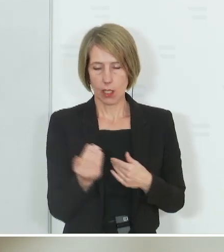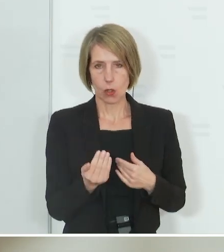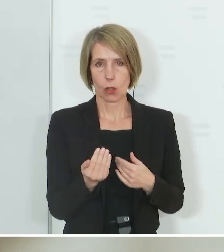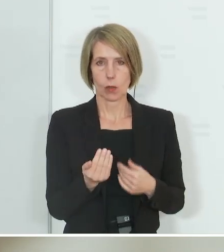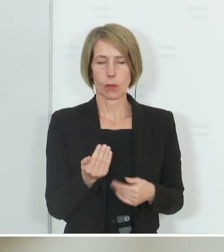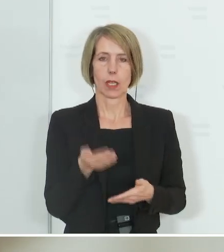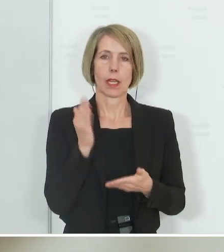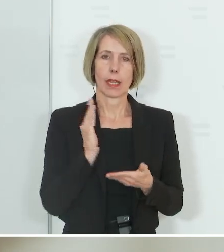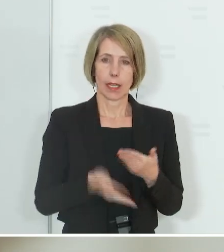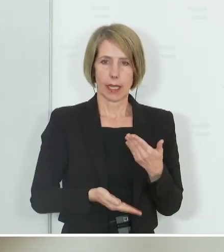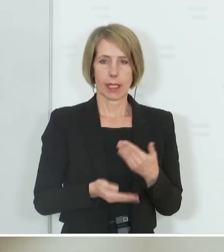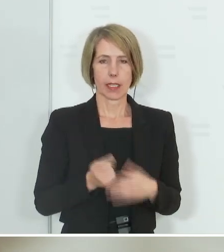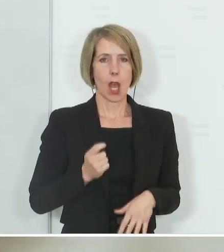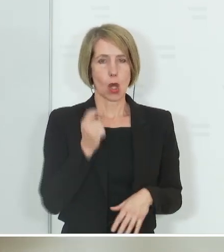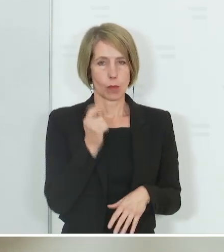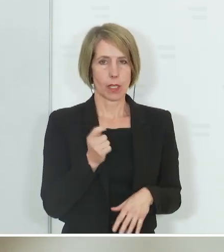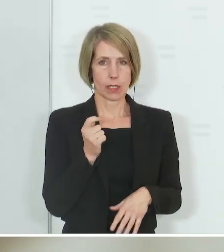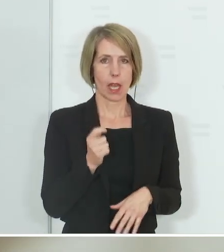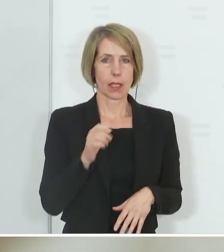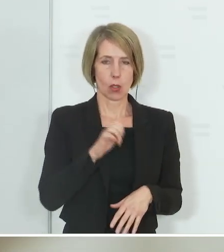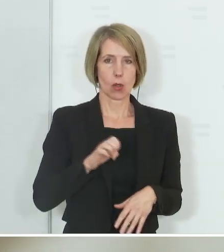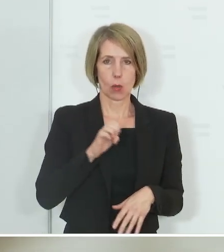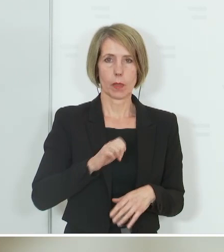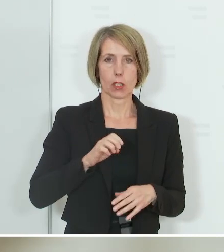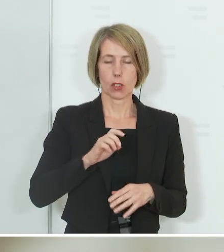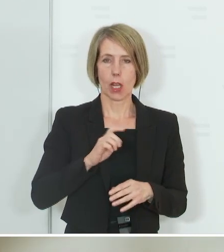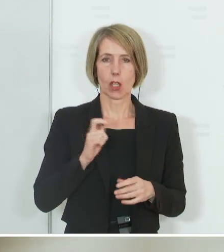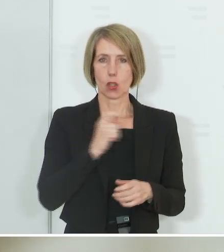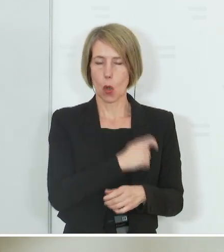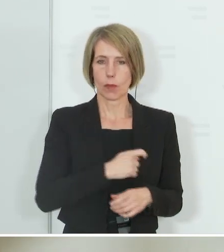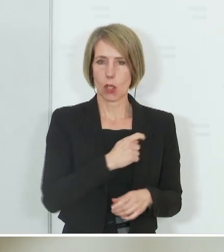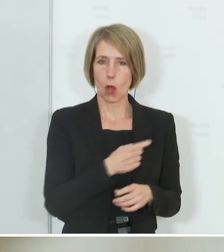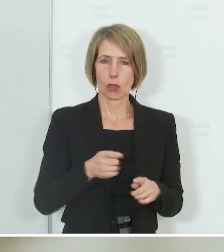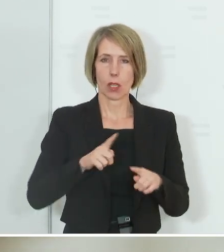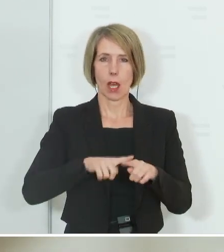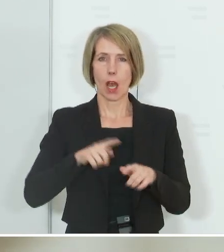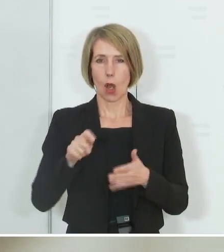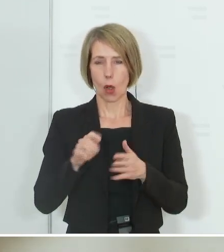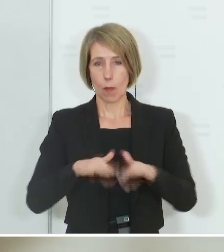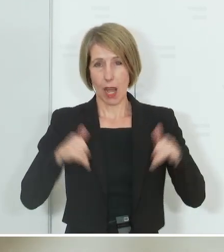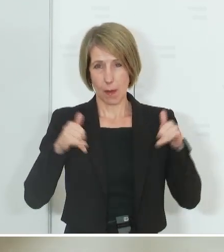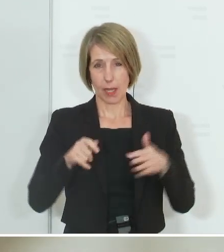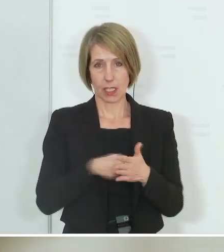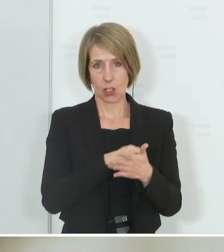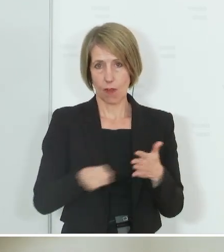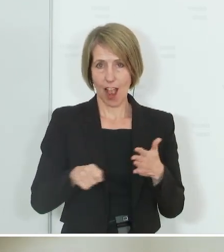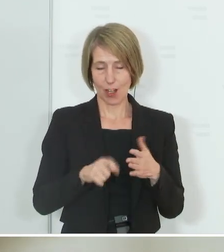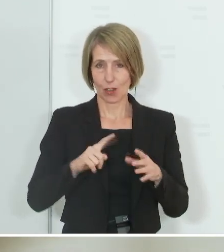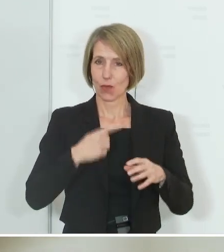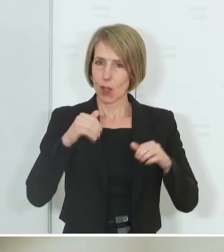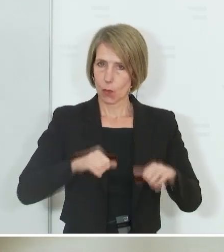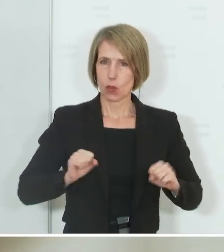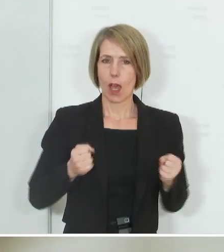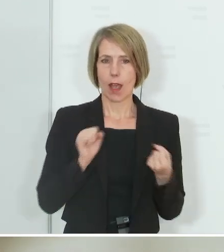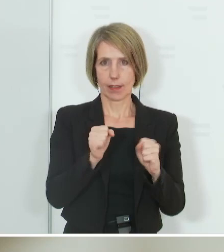Ende des Mandats der Europäischen Union, Parlamentswahlen auf europäischer Ebene. Und deshalb müssen wir ganz besonders proaktiv und ehrgeizig sein, wenn es darum geht,